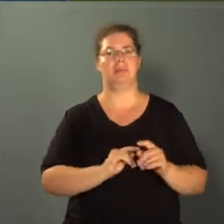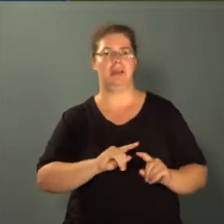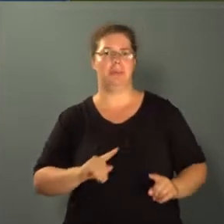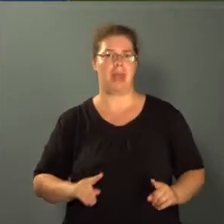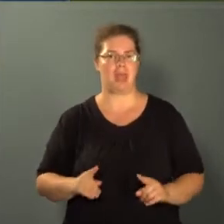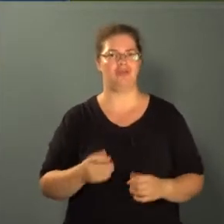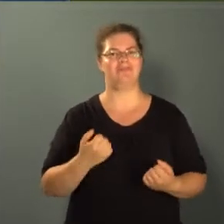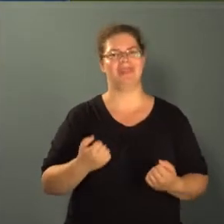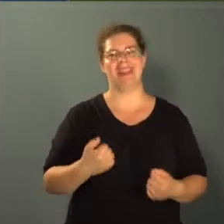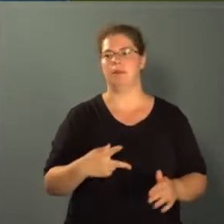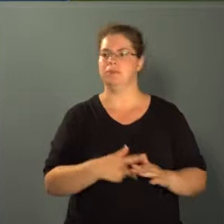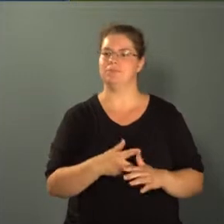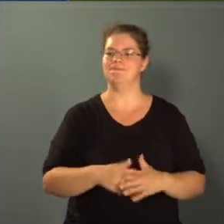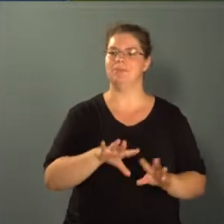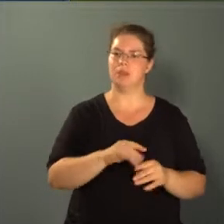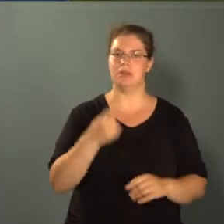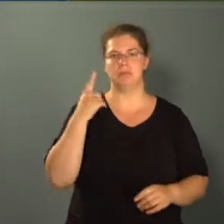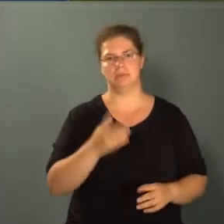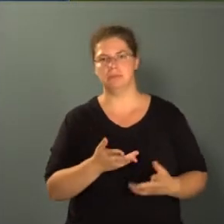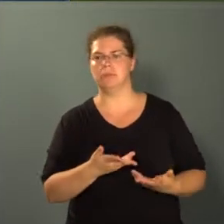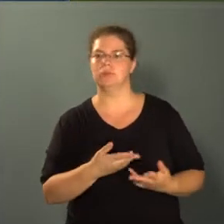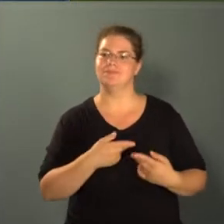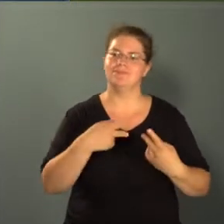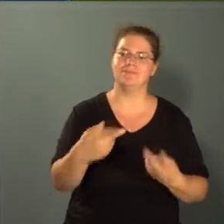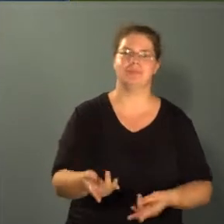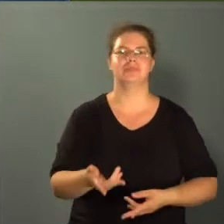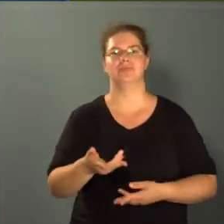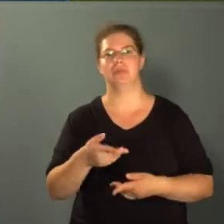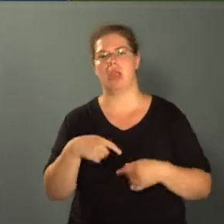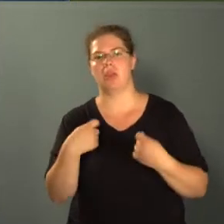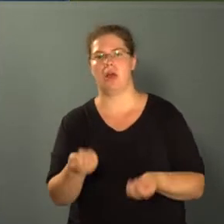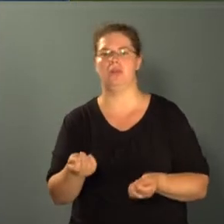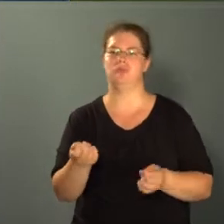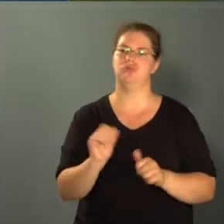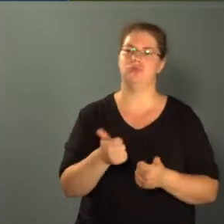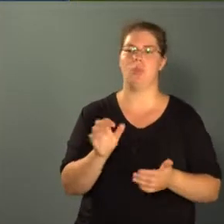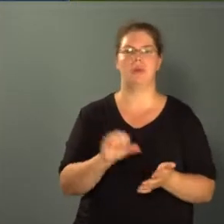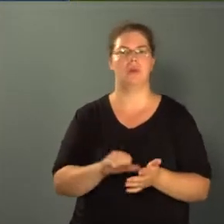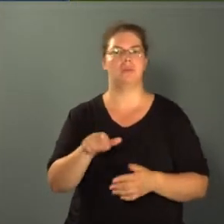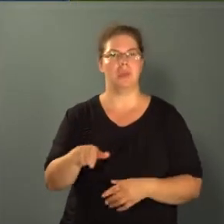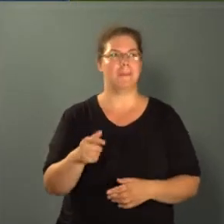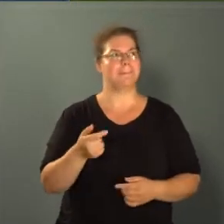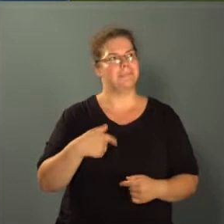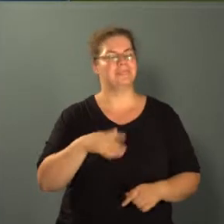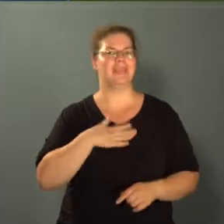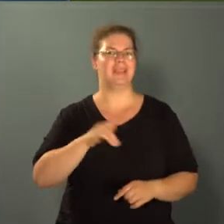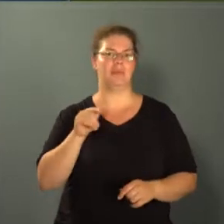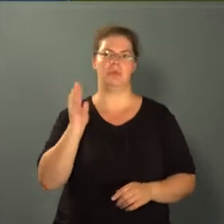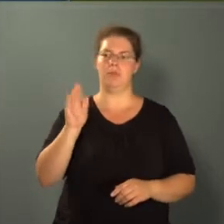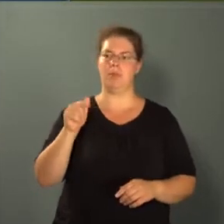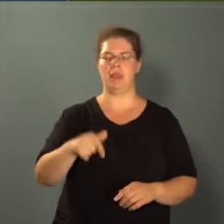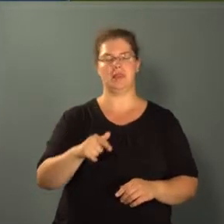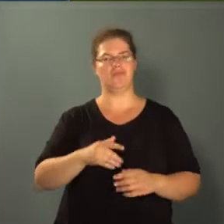helyzet, hogy a szülők el tudja vinni egy adott helyre, egy adott sportközpontba, ezért szeretnénk mi még ebben is a jövőben